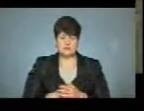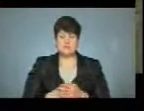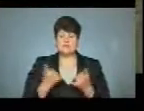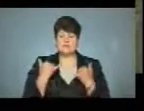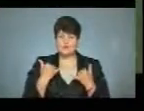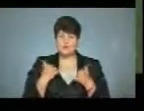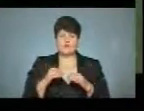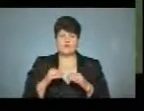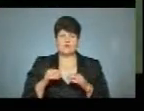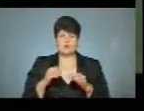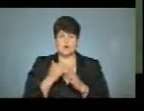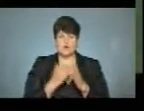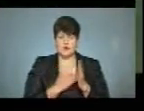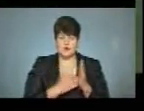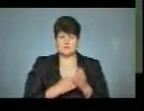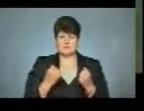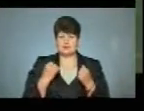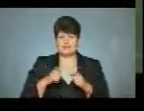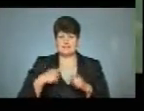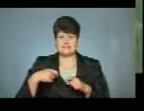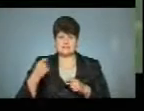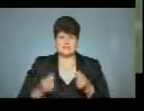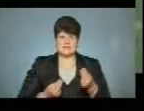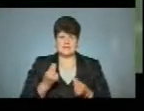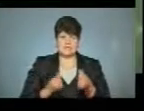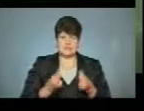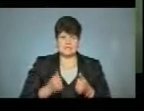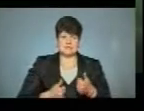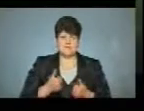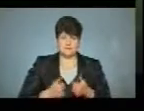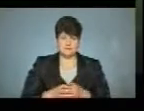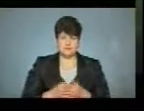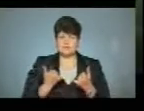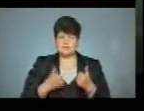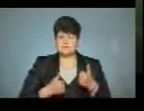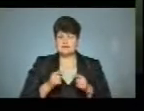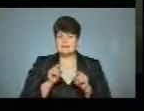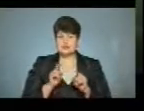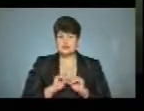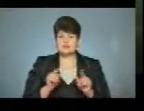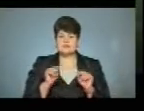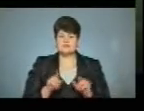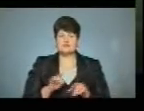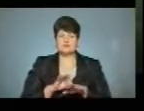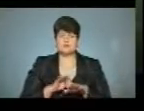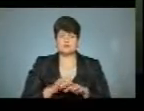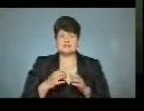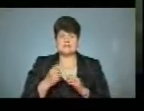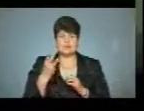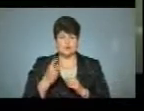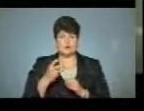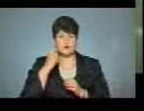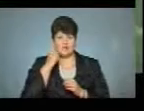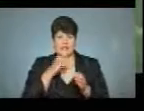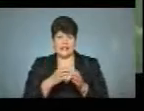програмі ігри, змагання та спортивні естафети. Сьогоднішні змагання особливі тим, що вони проводяться серед 3 вікових